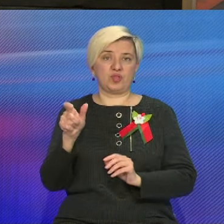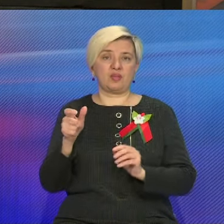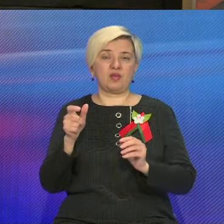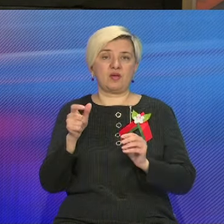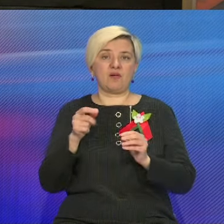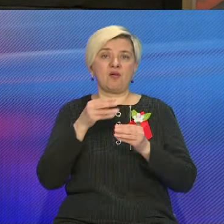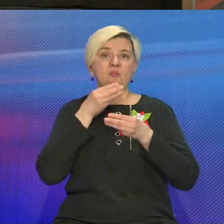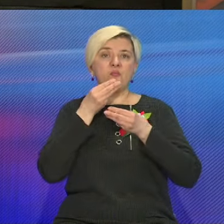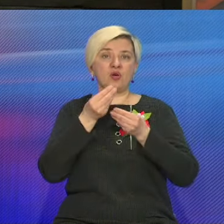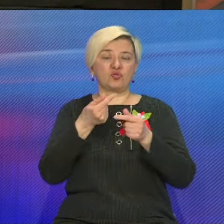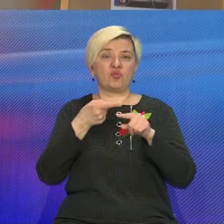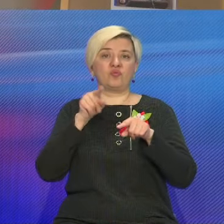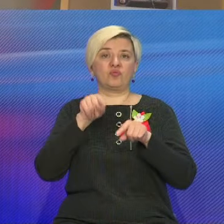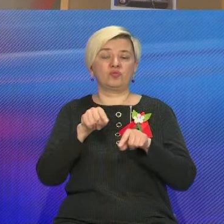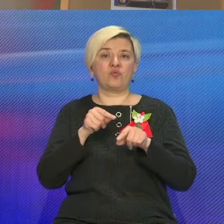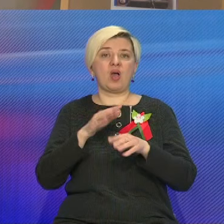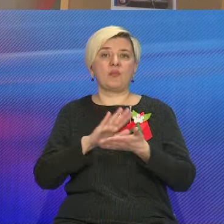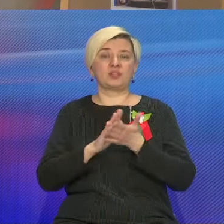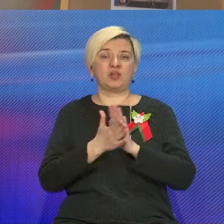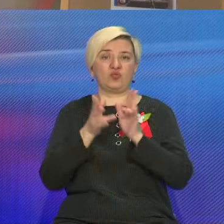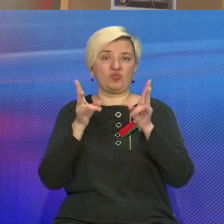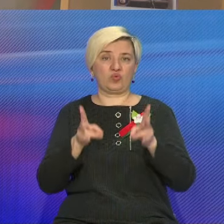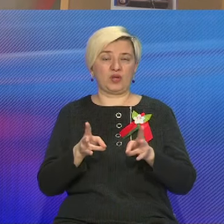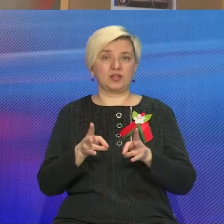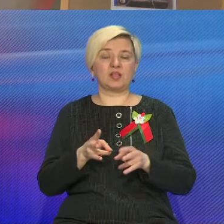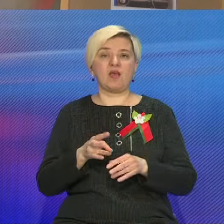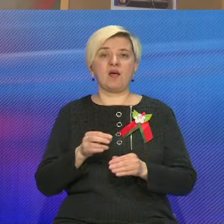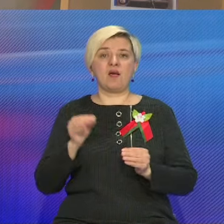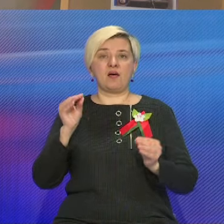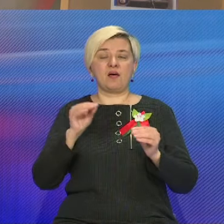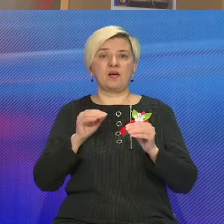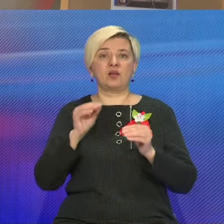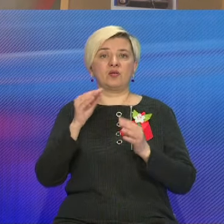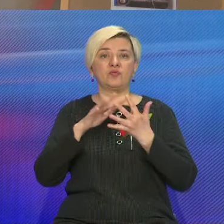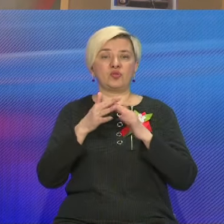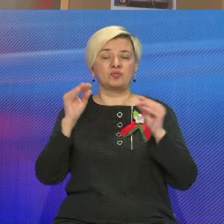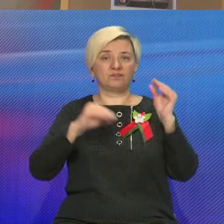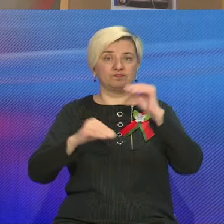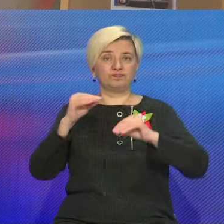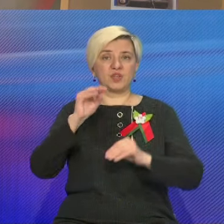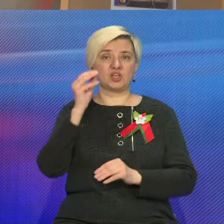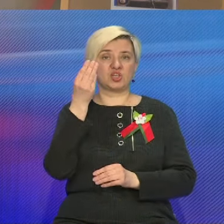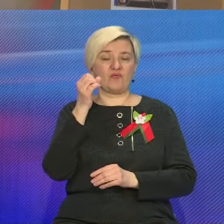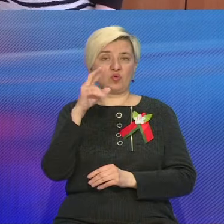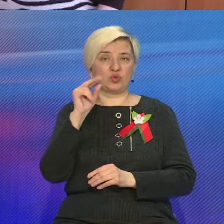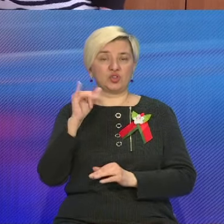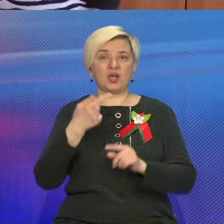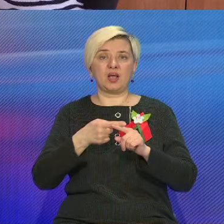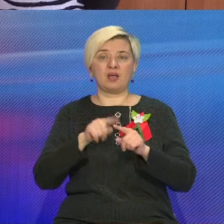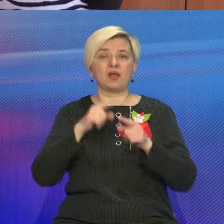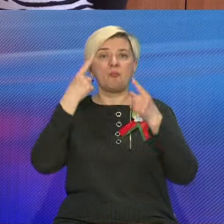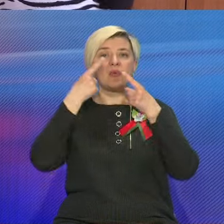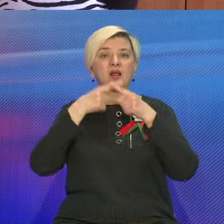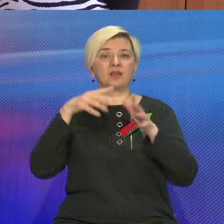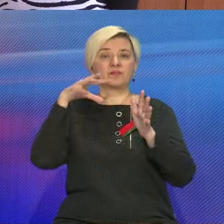погружают в ту обстановку трагедии. Макет рэканструкцыя вёскі Шавулічы стаў адной з работ гімназічнага праекта «Дарогі памяці». Да